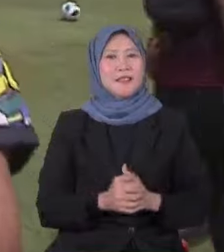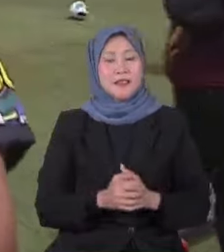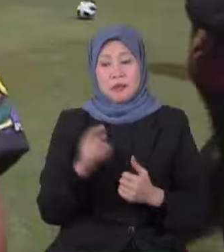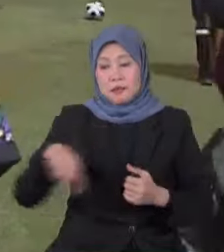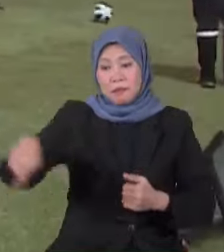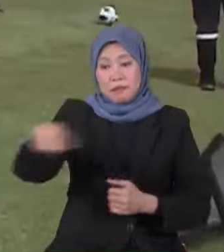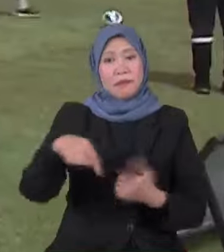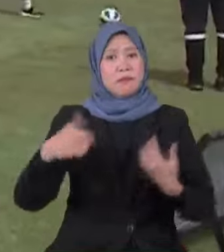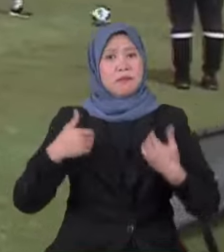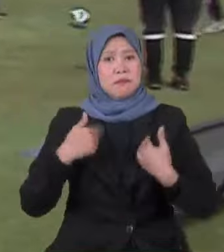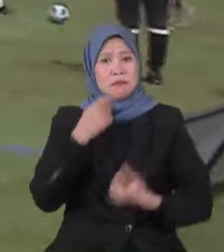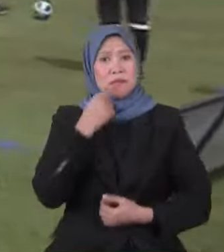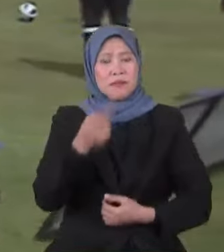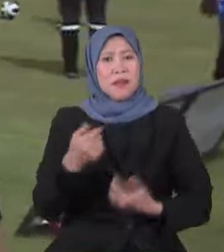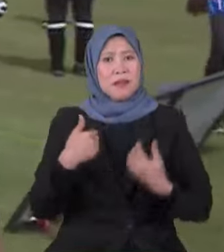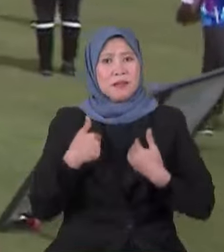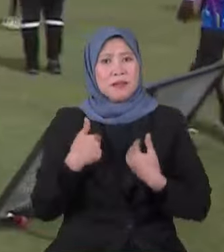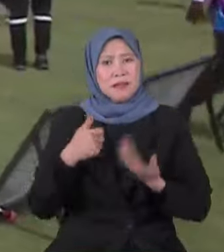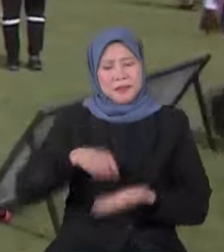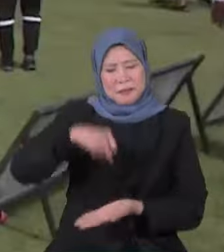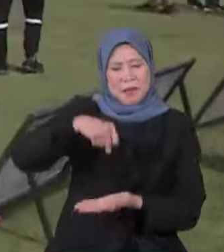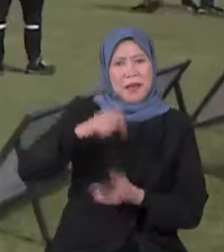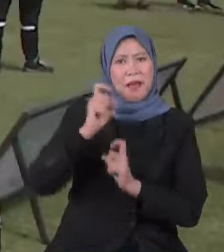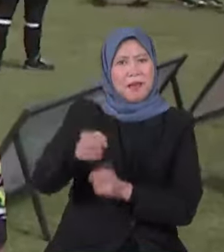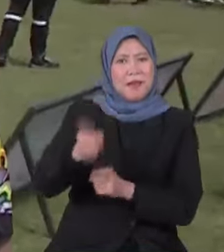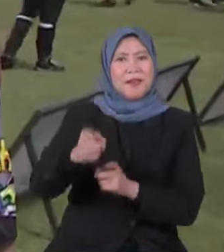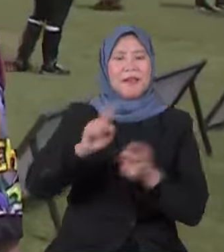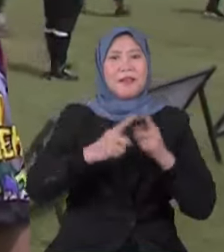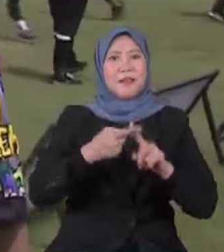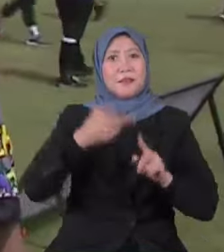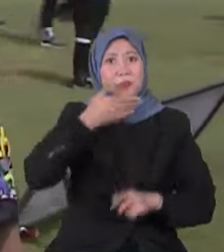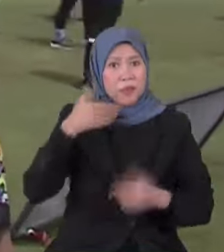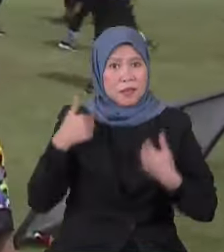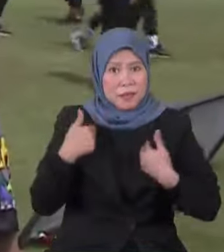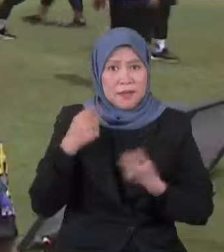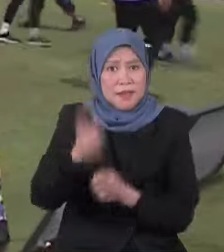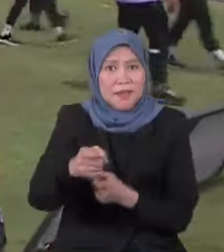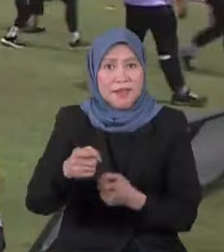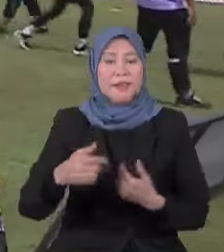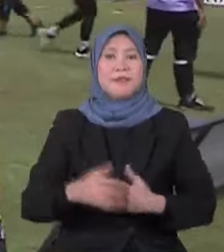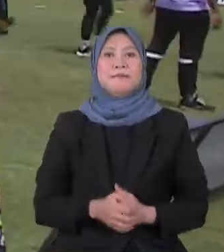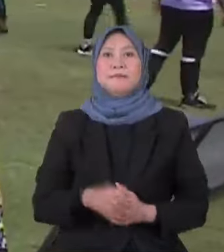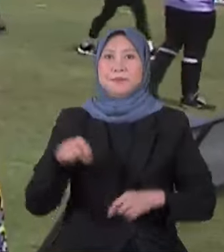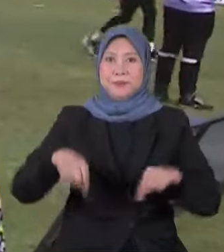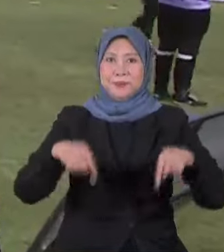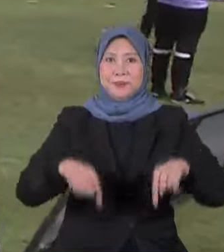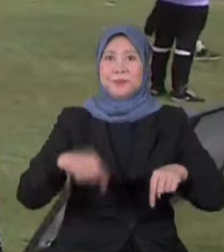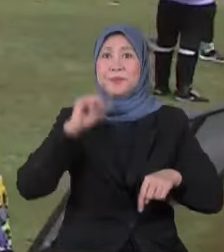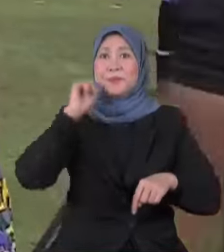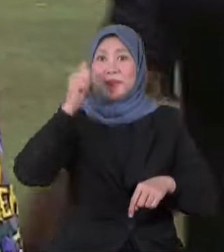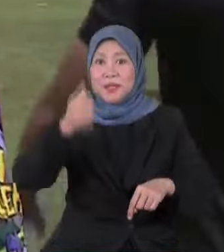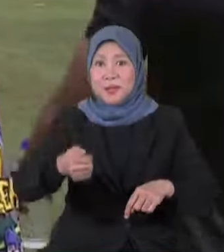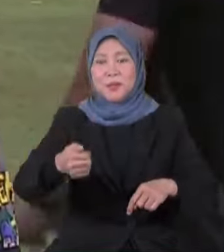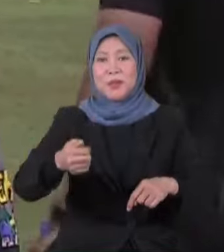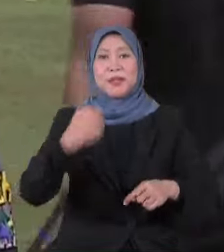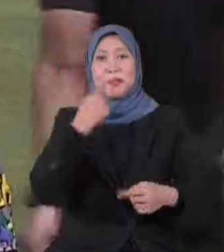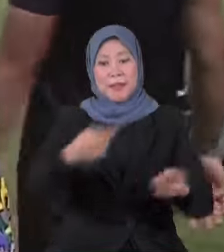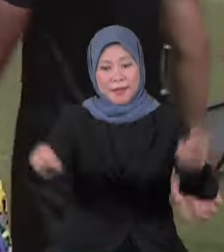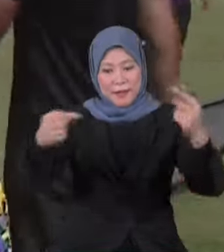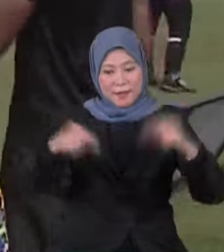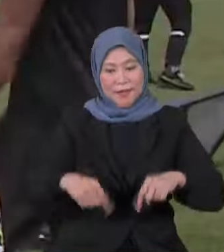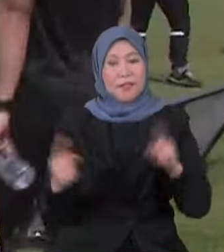ni ada yang dah komen tu katanya, ada tak goodie bags daripada rakan muda? Ada. Kalau pada hari ini dengan esok, siapa yang datang